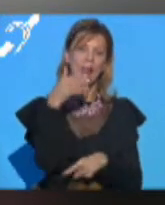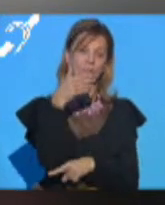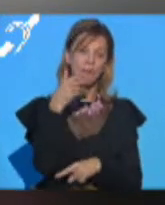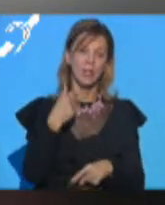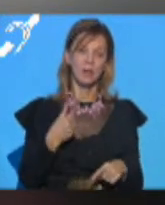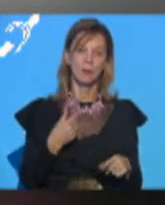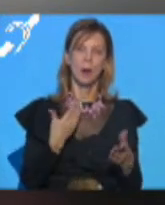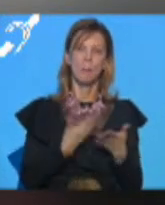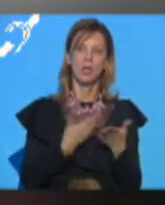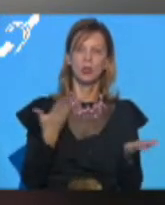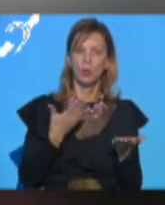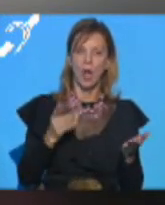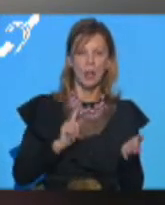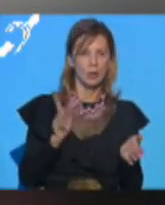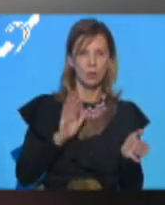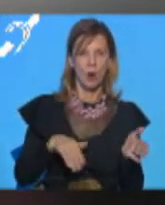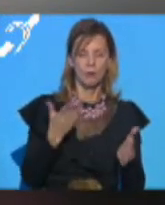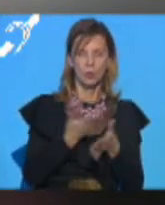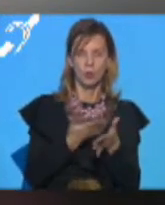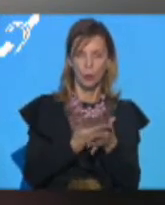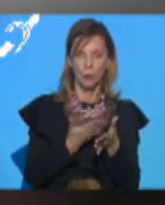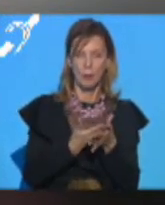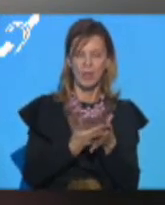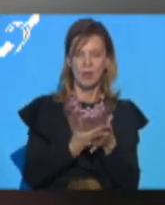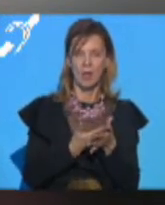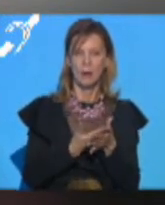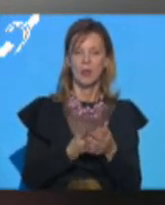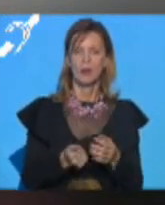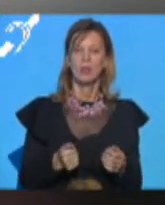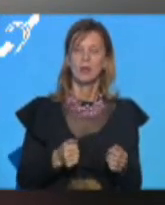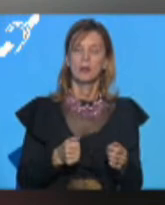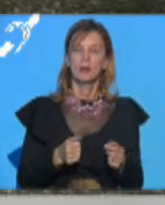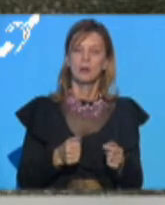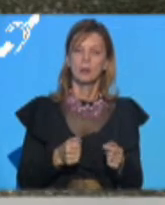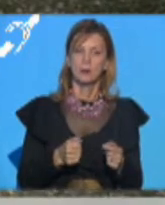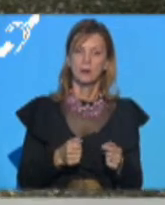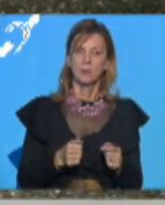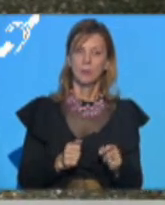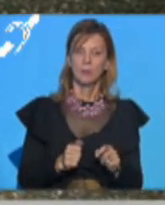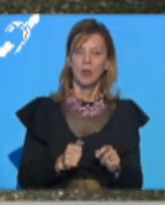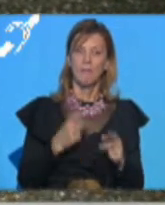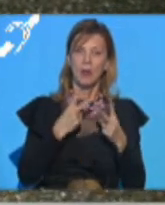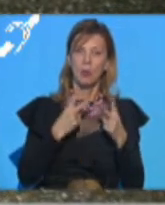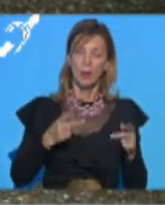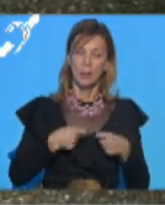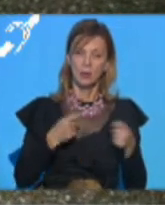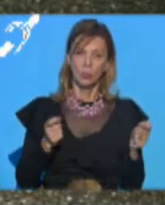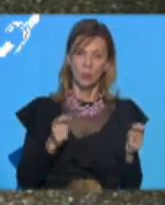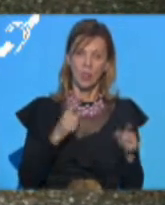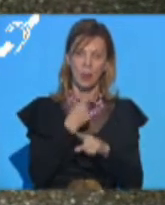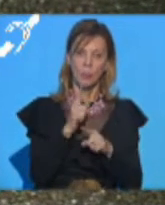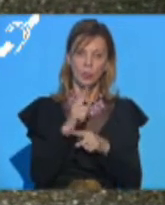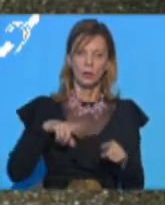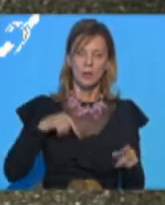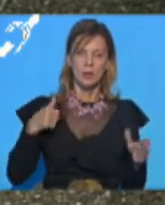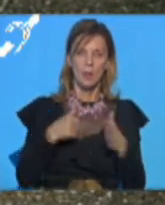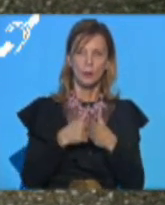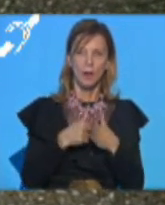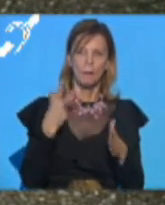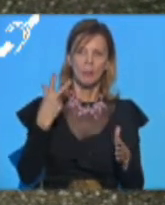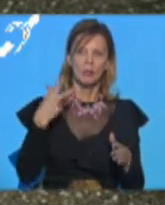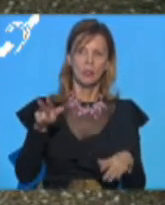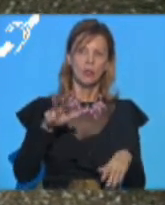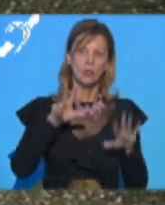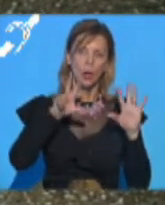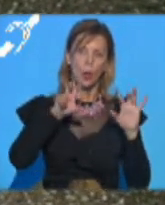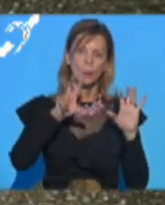înregistrate pentru care nu s-au putut prezenta documente de originalitate sau autenticitate. Valoarea totală a bunurilor este de aproximativ